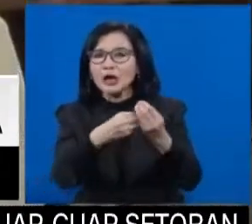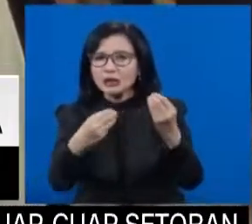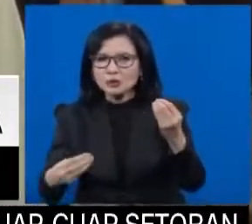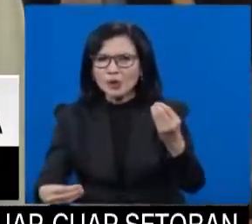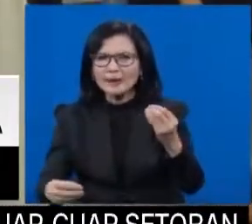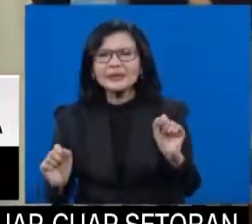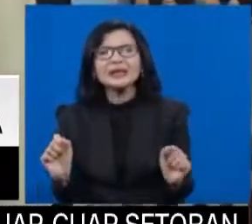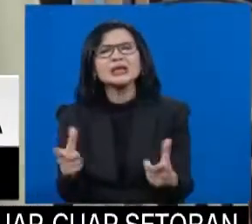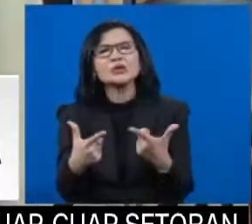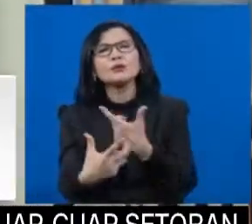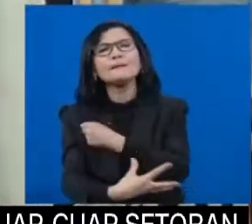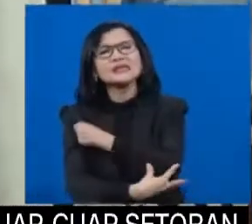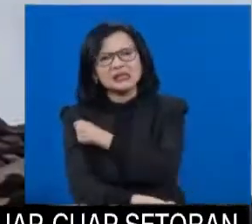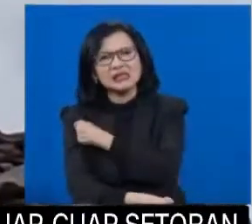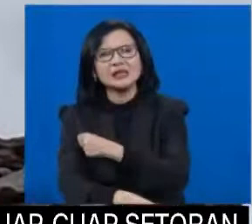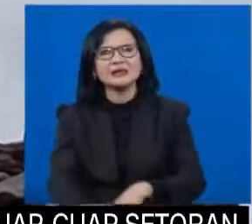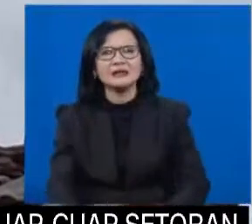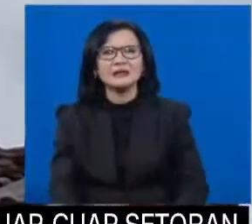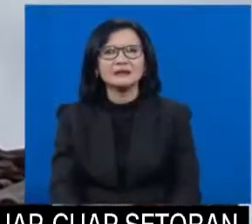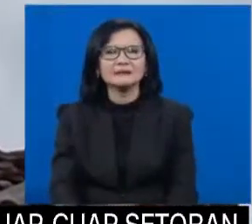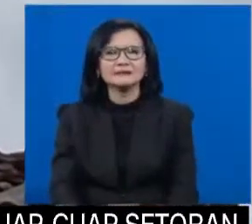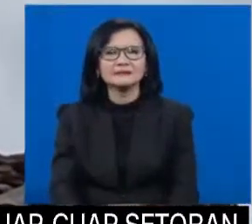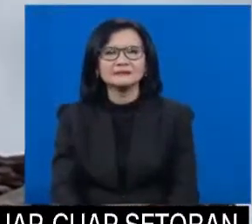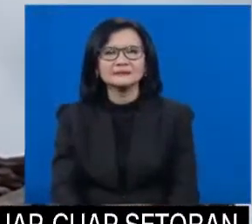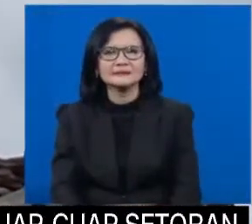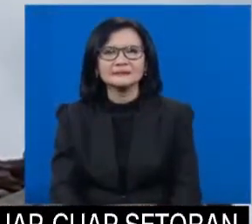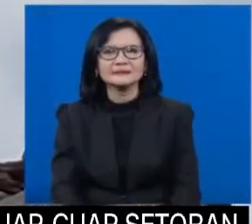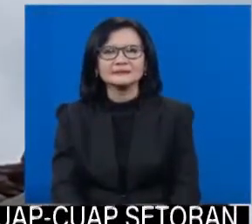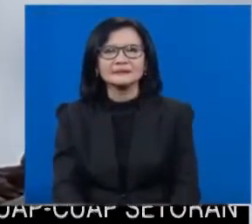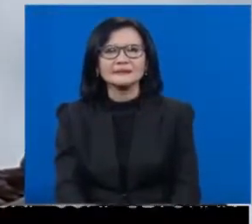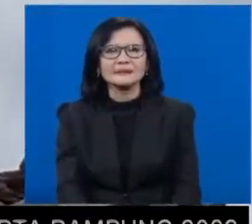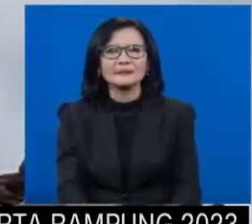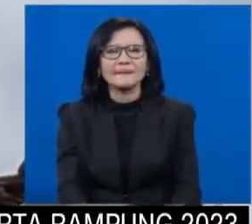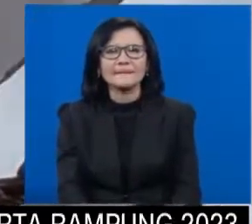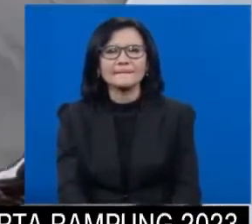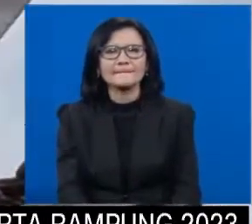hidup dengan kondisi memprihatinkan. Tim Liputan CNN Indonesia.